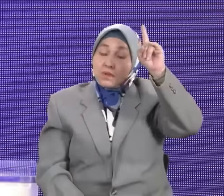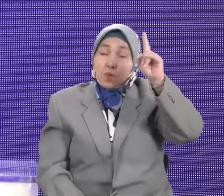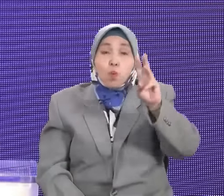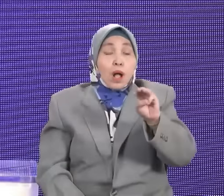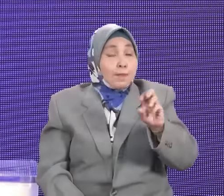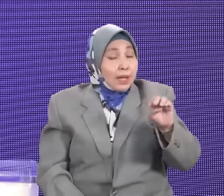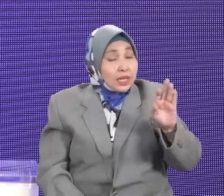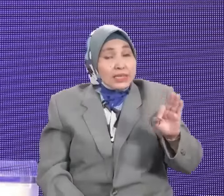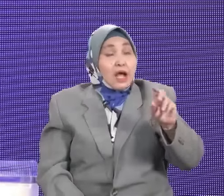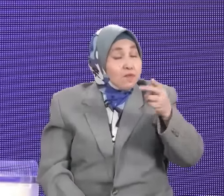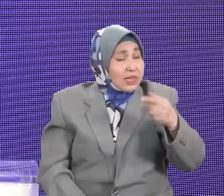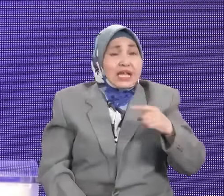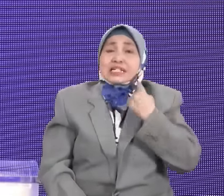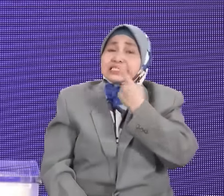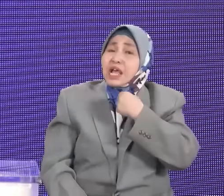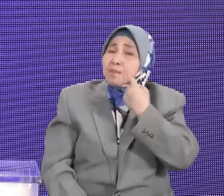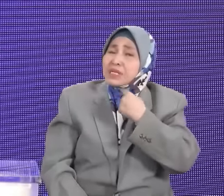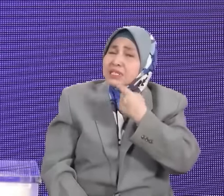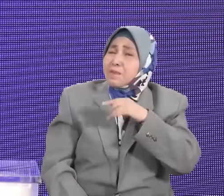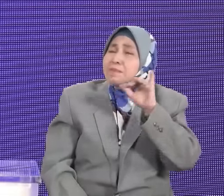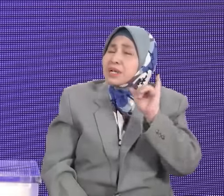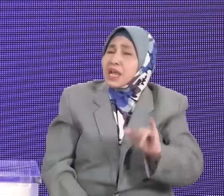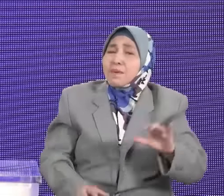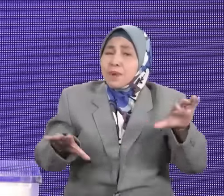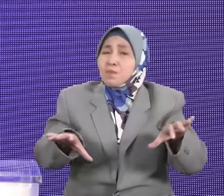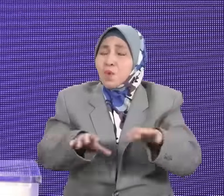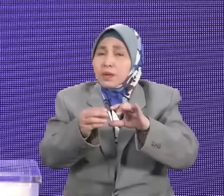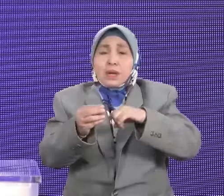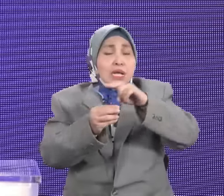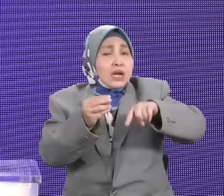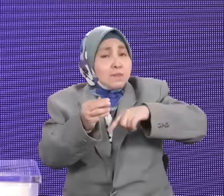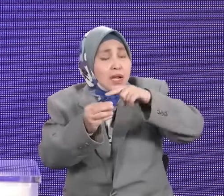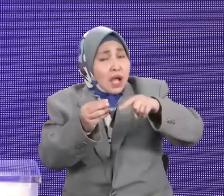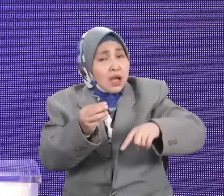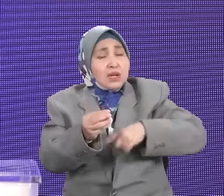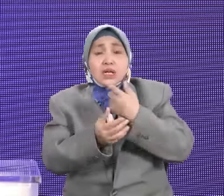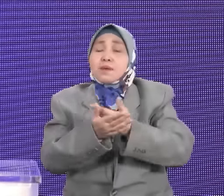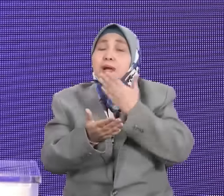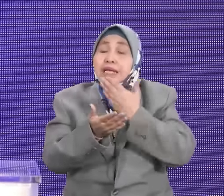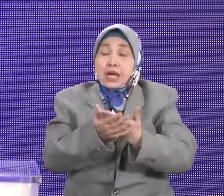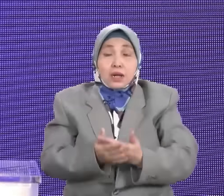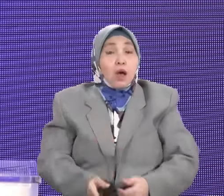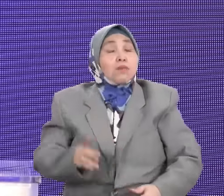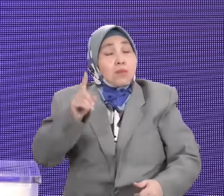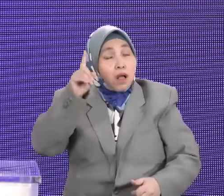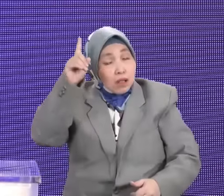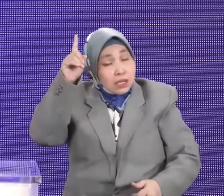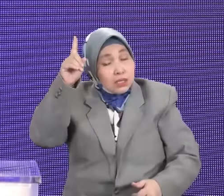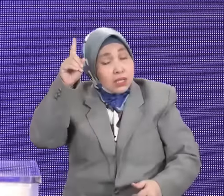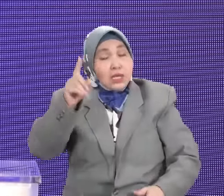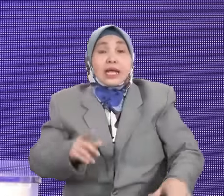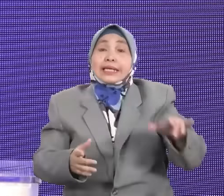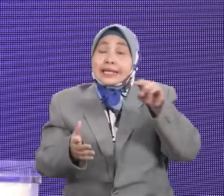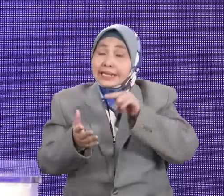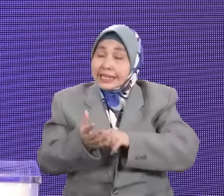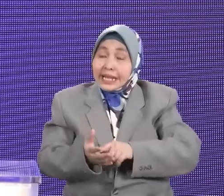khoiro barangsiapa dan siapa yang mengerjakan kebaikan Allah ini adalah Syakir Allah ini Syakir dan